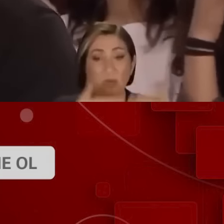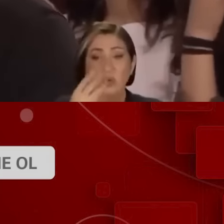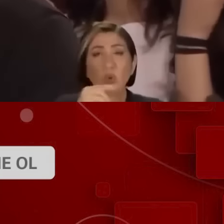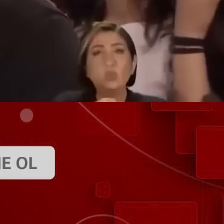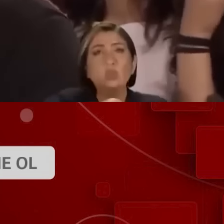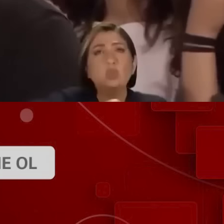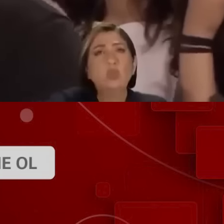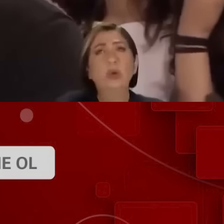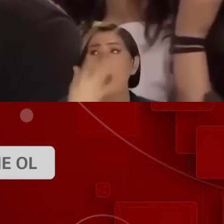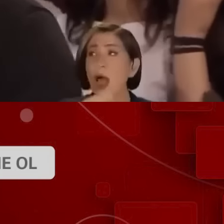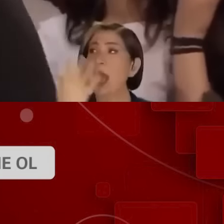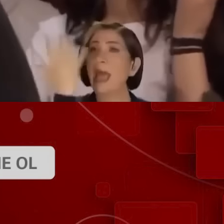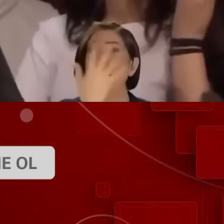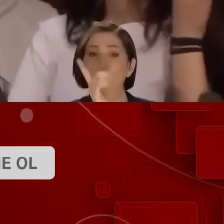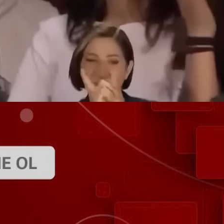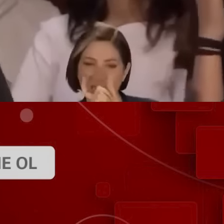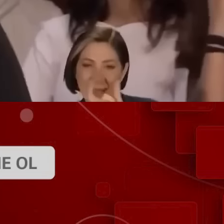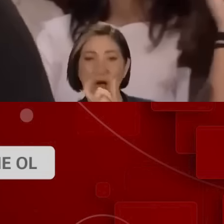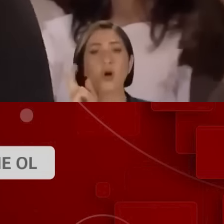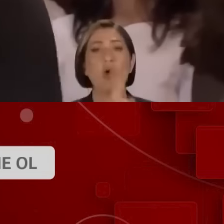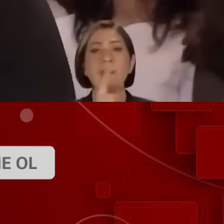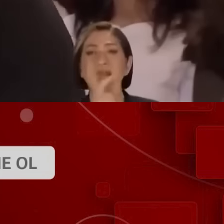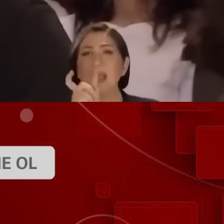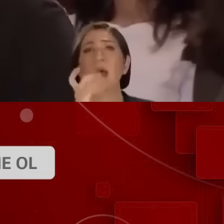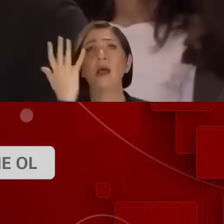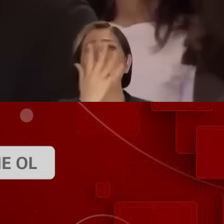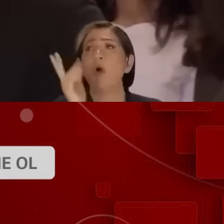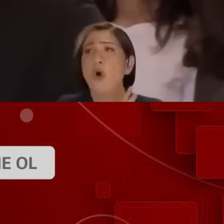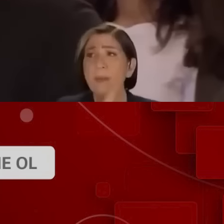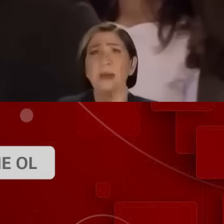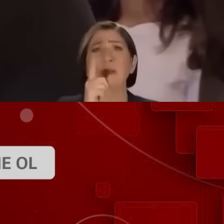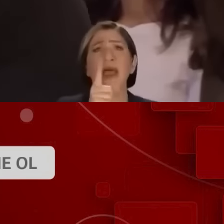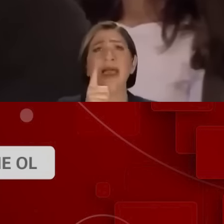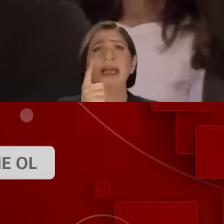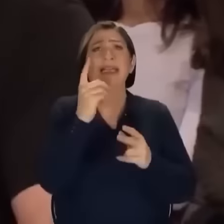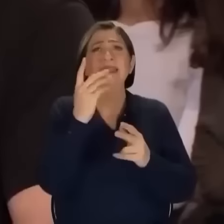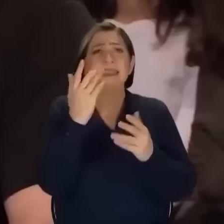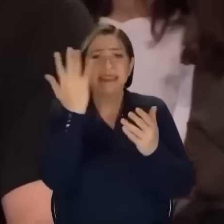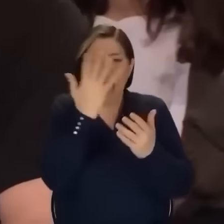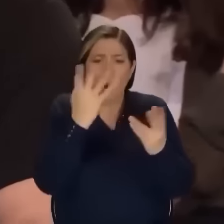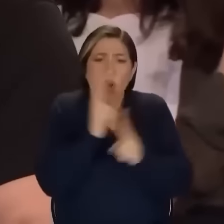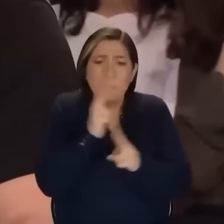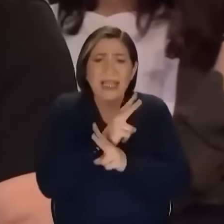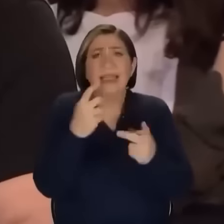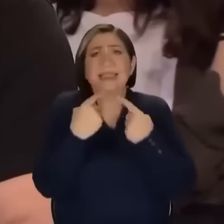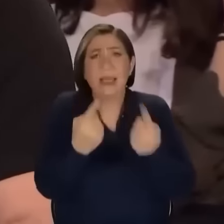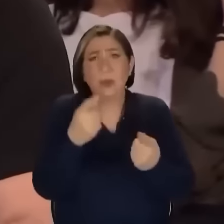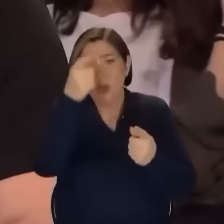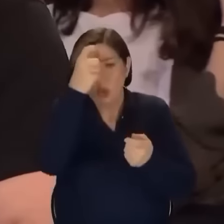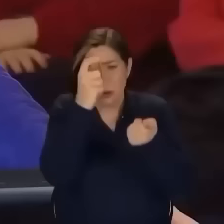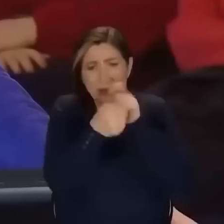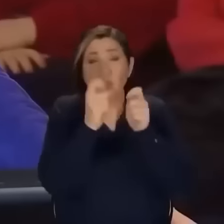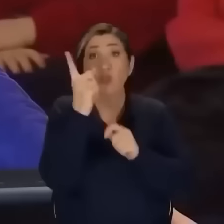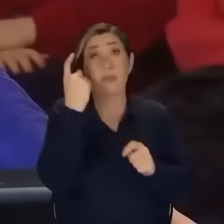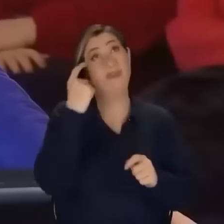zandır olan yani Kara bir kelime komik bir kelime falan değil Kara komik bir Black Comedy tarifi türkçeleştirilmiş hali gibi çok